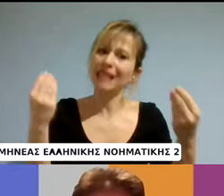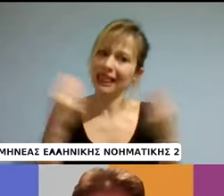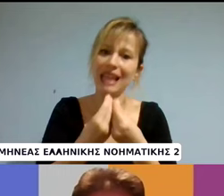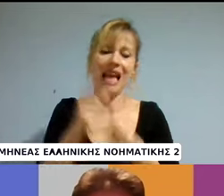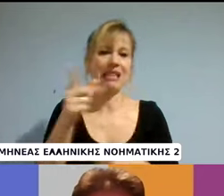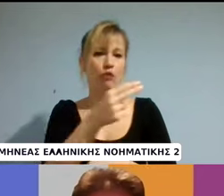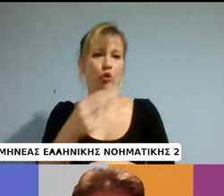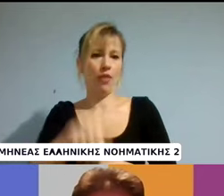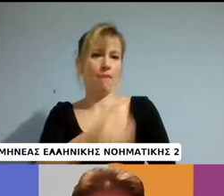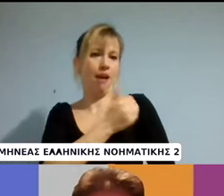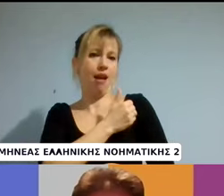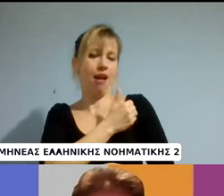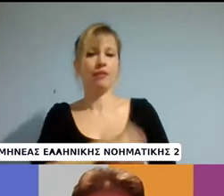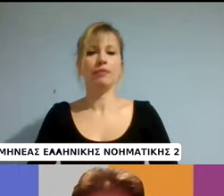παράλληλα.